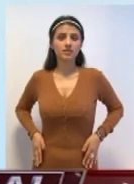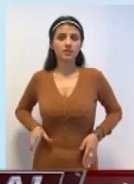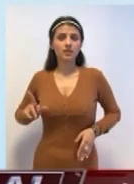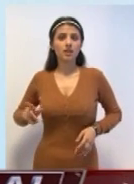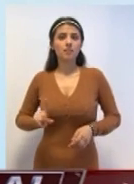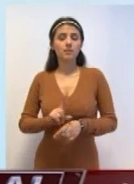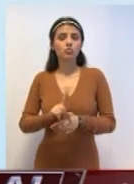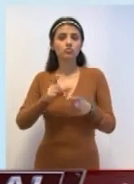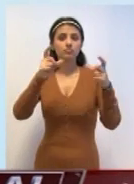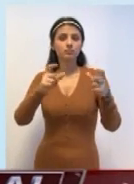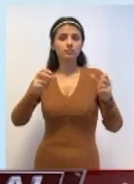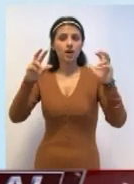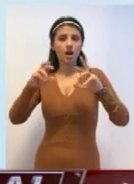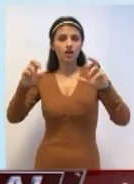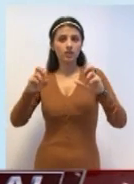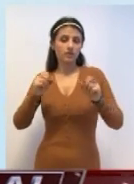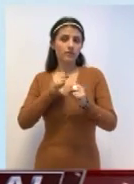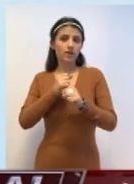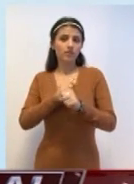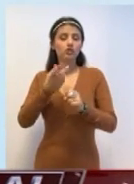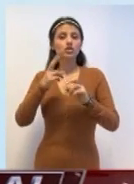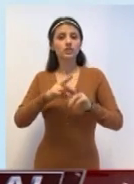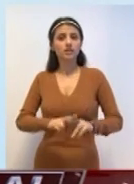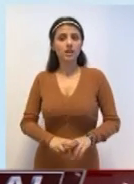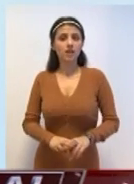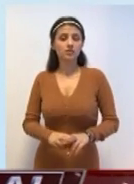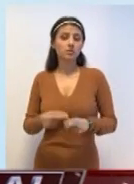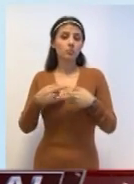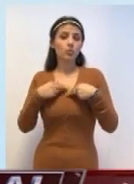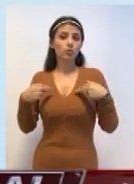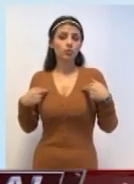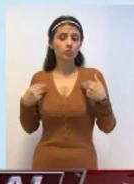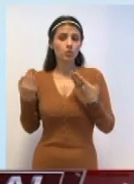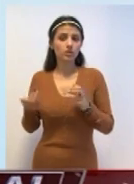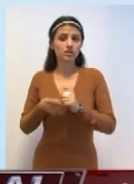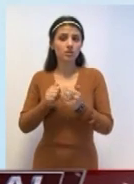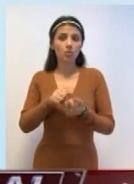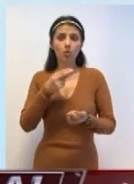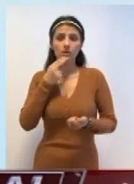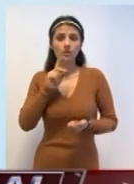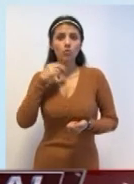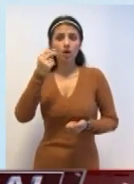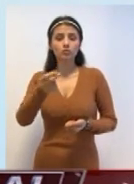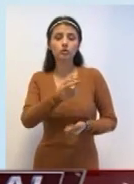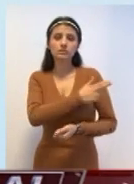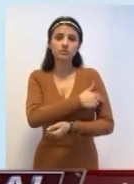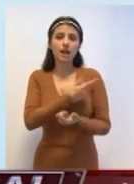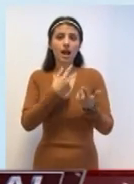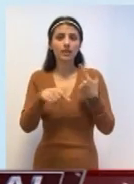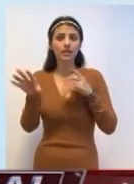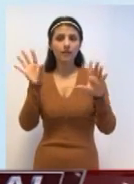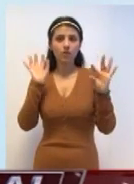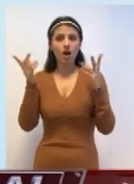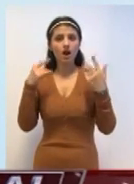înștiințată și prezentă la actul de percheziție care s-a desfășurat. În rest, procuratura sau poliția nu a